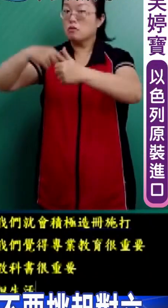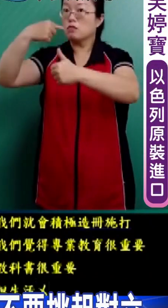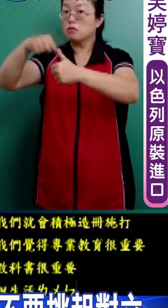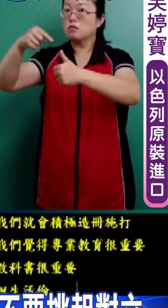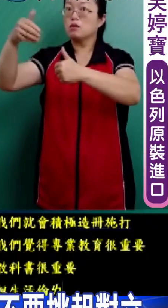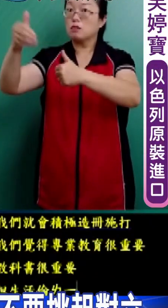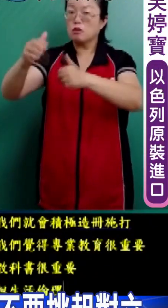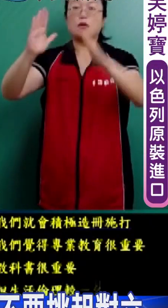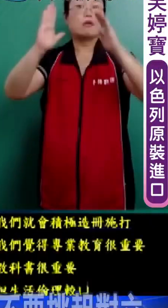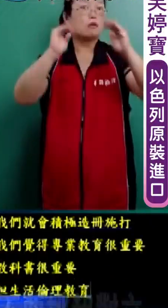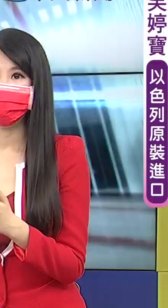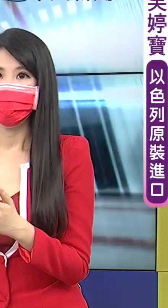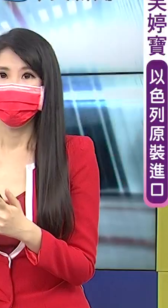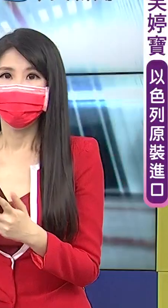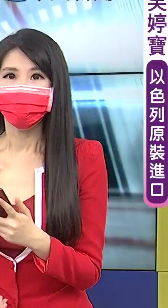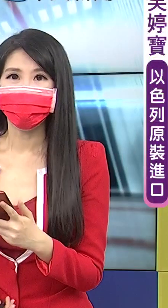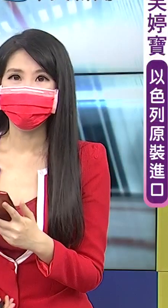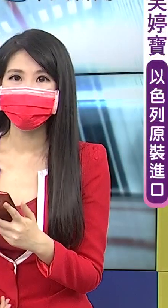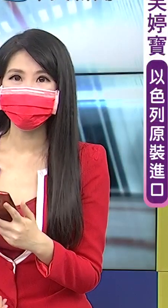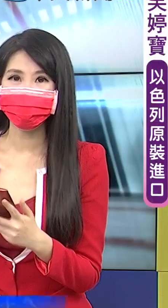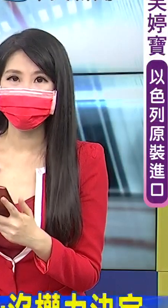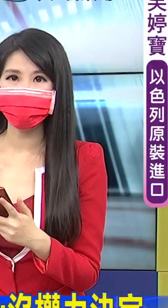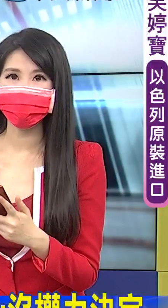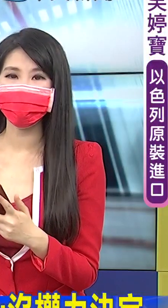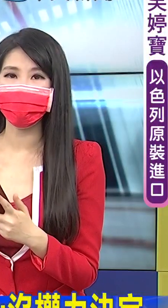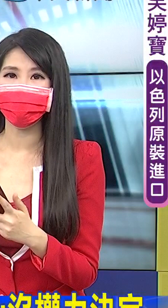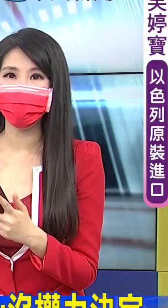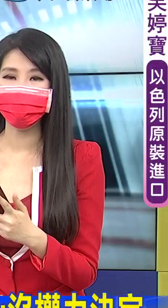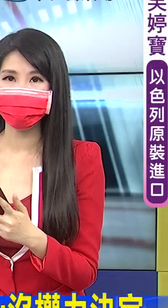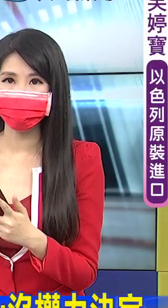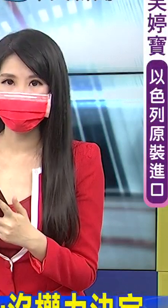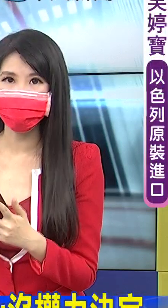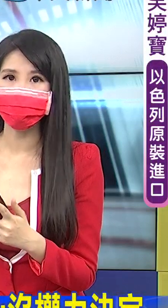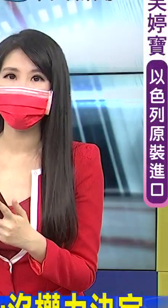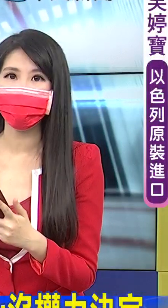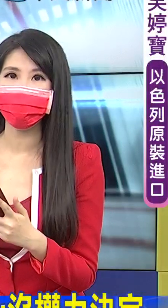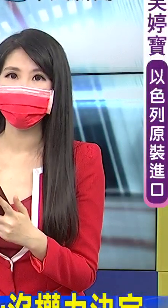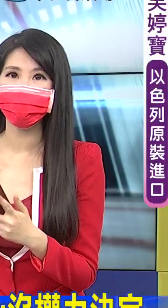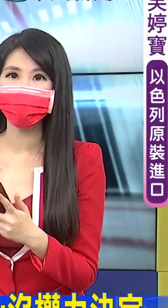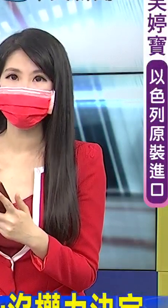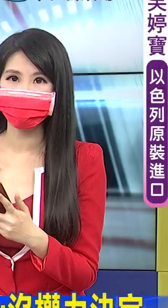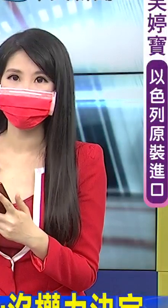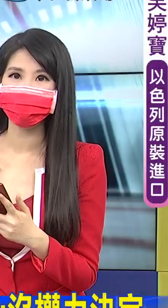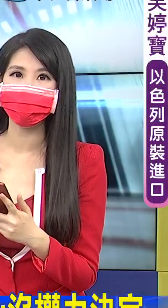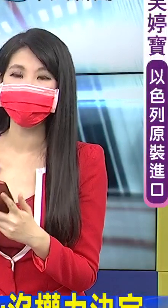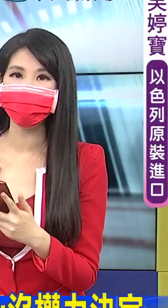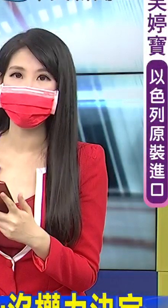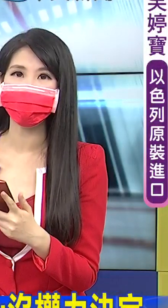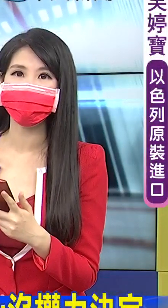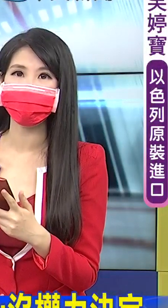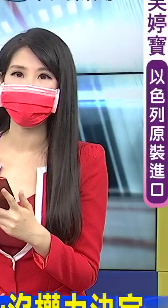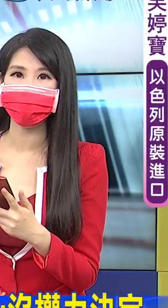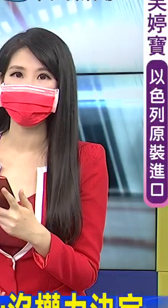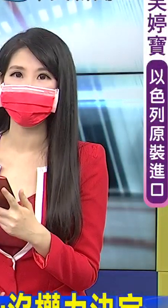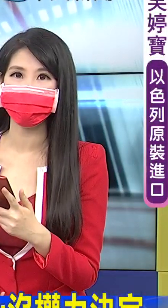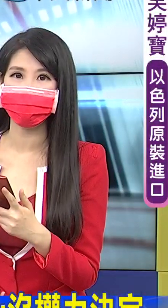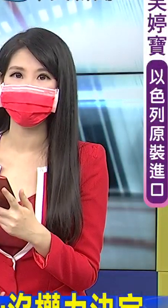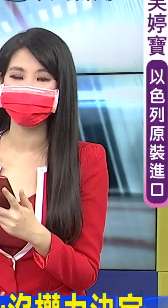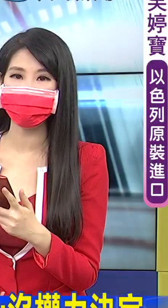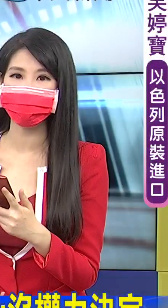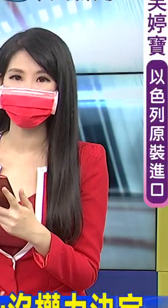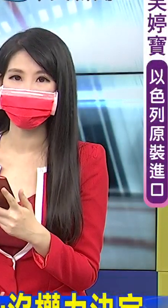也是相当重要的。 好，针对了台南市长黄伟哲不满台北获得这个疫苗是台南市